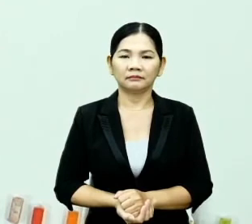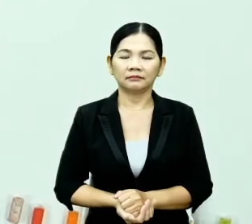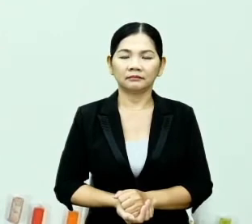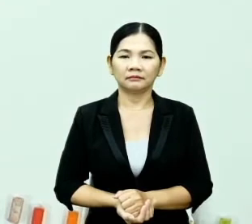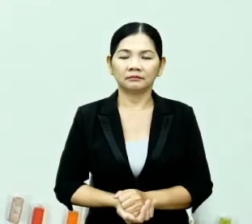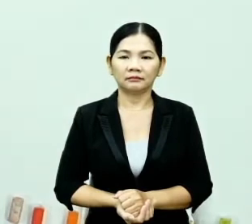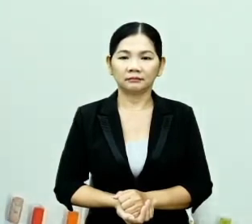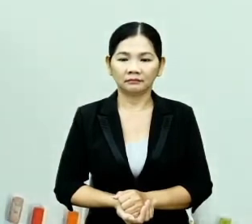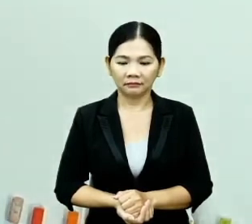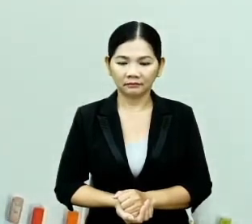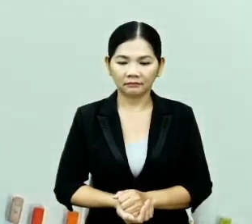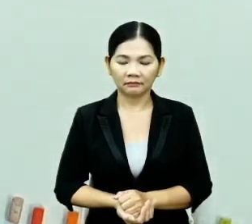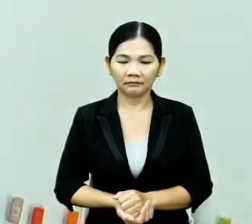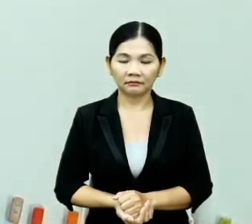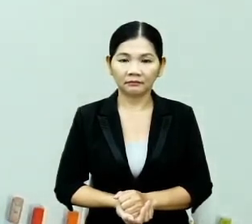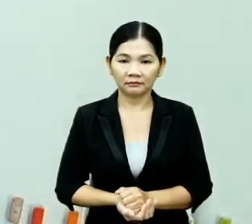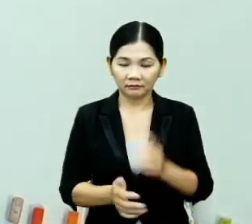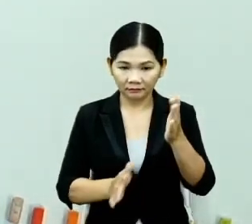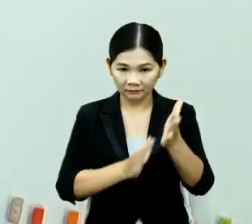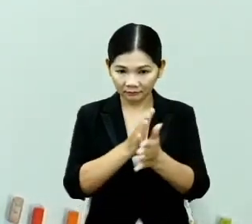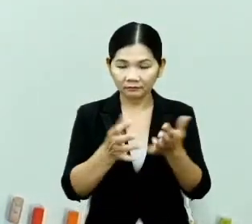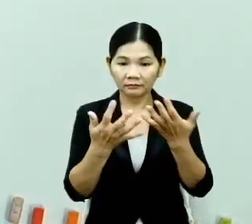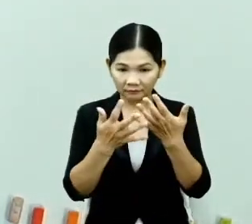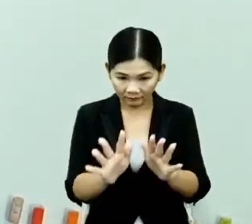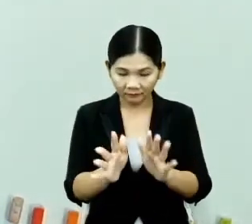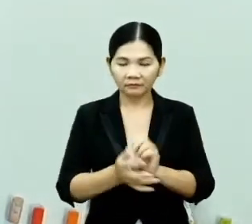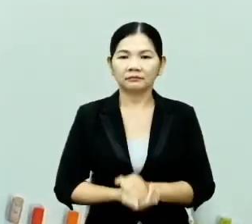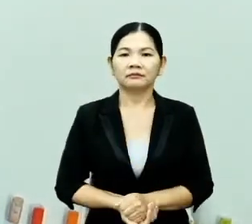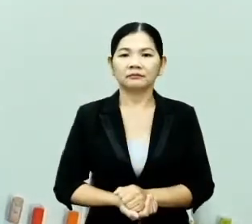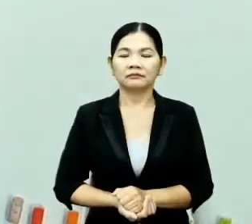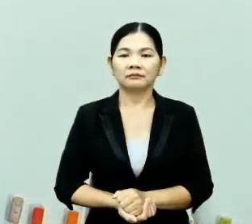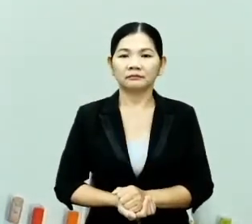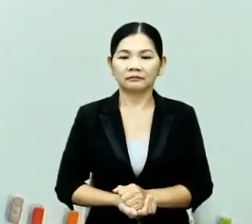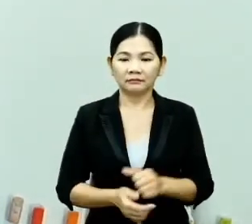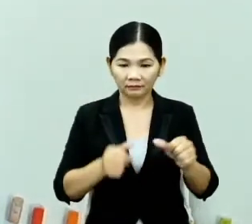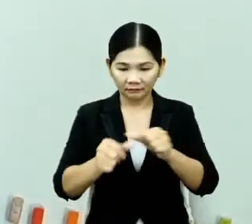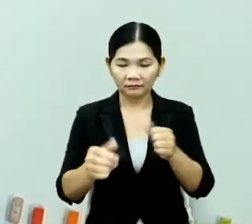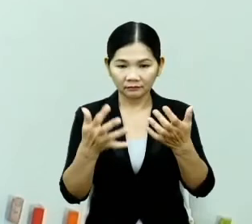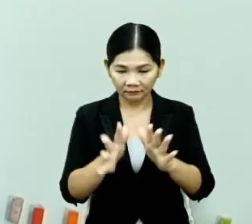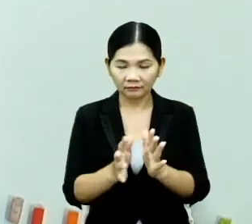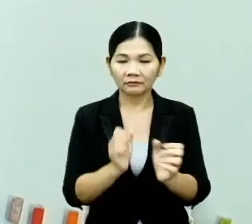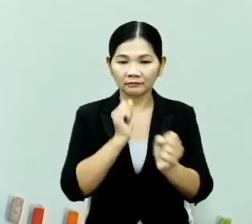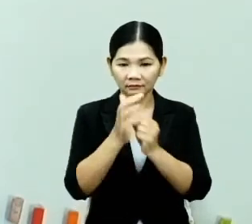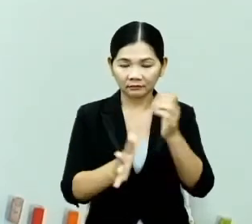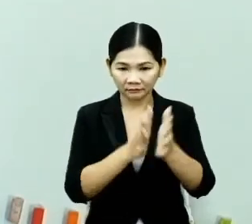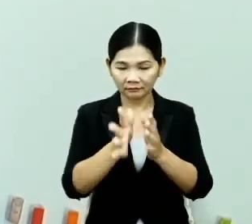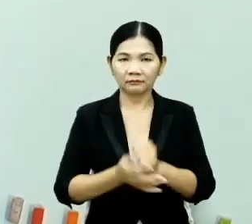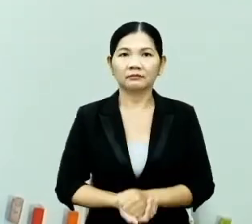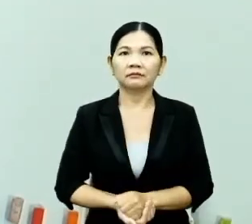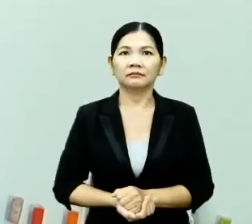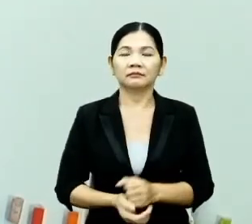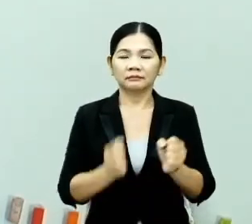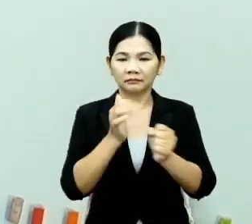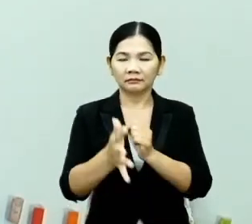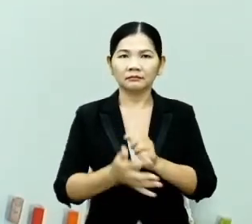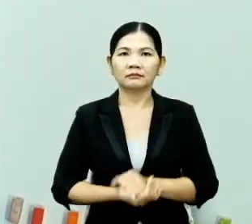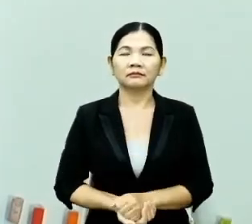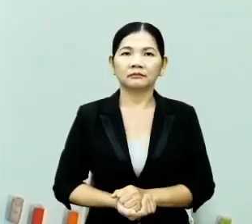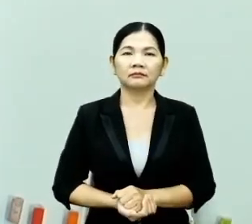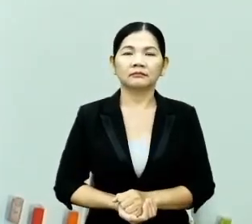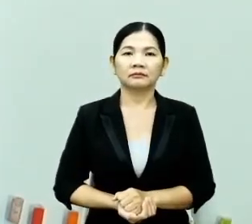ចាអរគុណកូនឥឡូវកូនកូនត្រៀមអានរួចរាល់ហើយឬនៅកូនចាបើត្រៀមរួចហើយកូនចាប់ផ្ដើមអានជាមួយអ្នកគ្រូចាប់ផ្ដើ